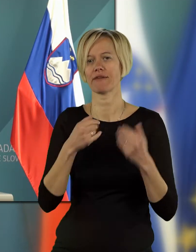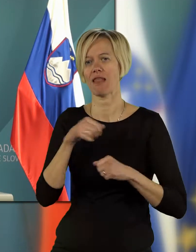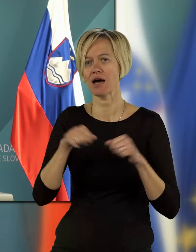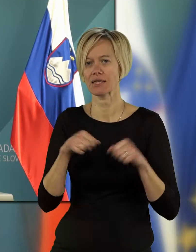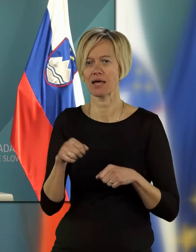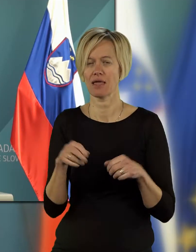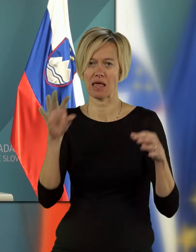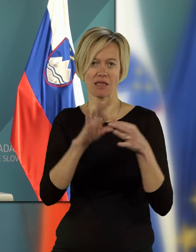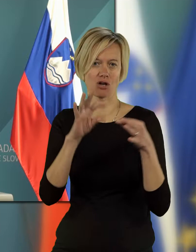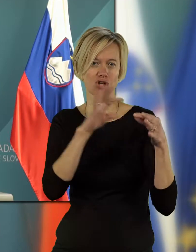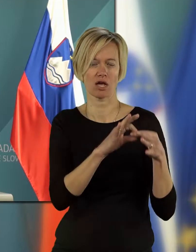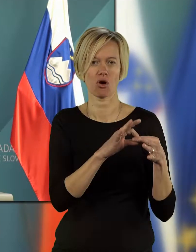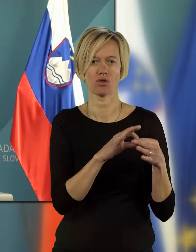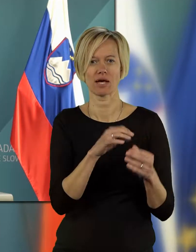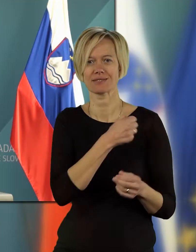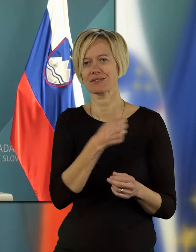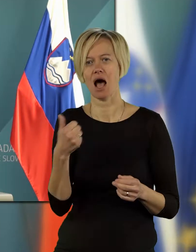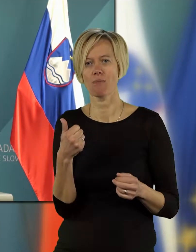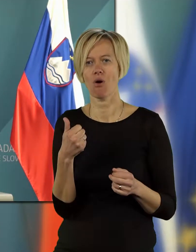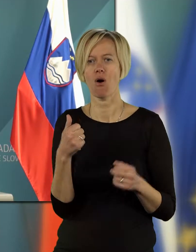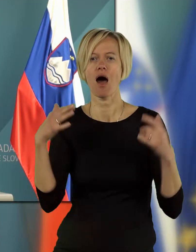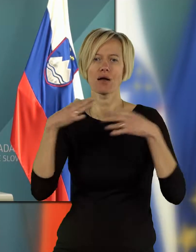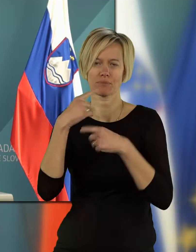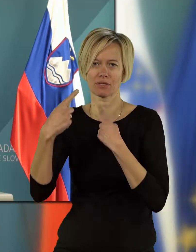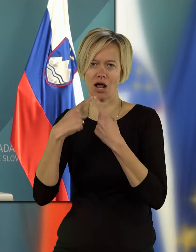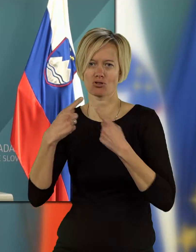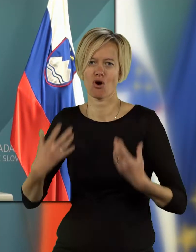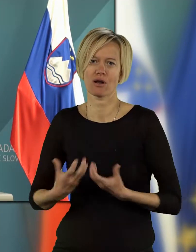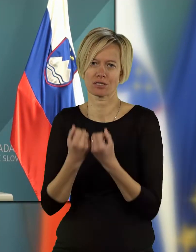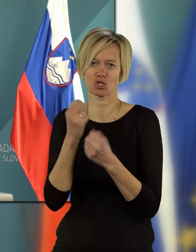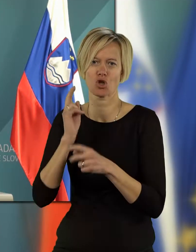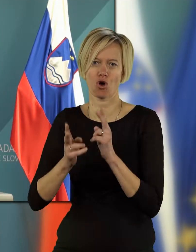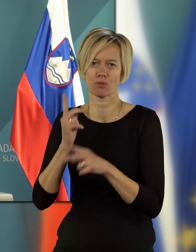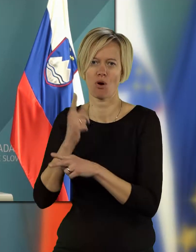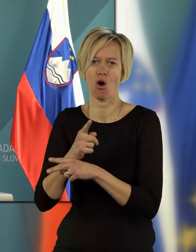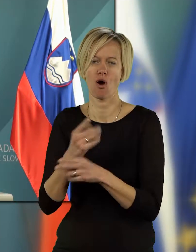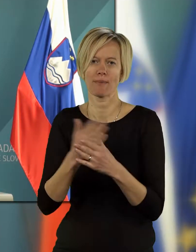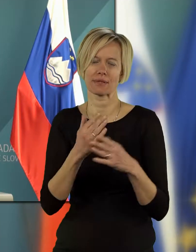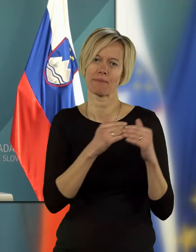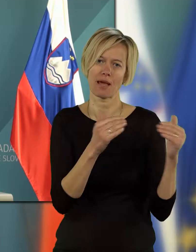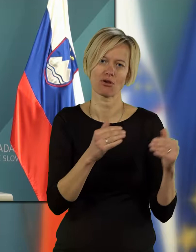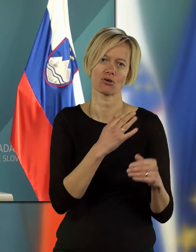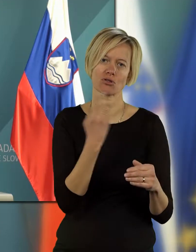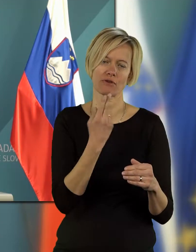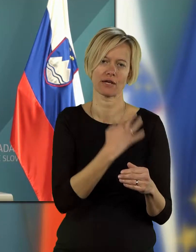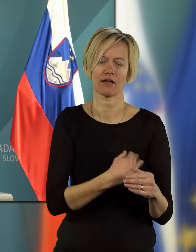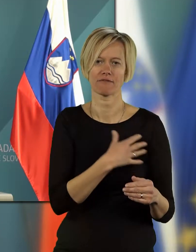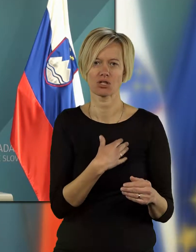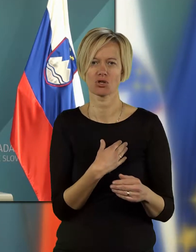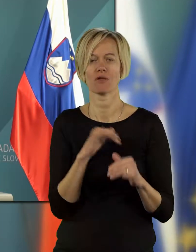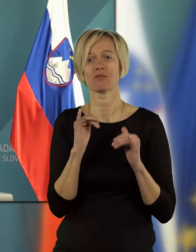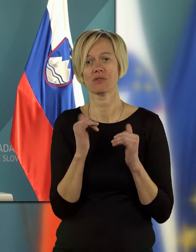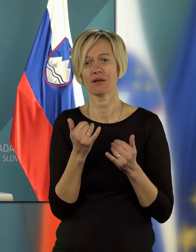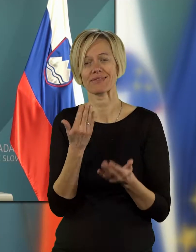na seji vlade, ki se nanašajo na samo arbitražno razsodbo glede meje med Slovenijo in